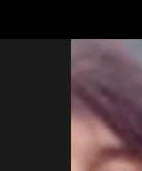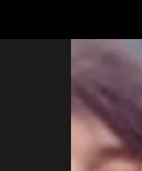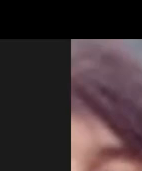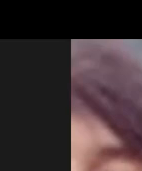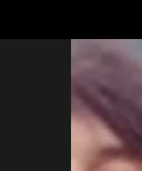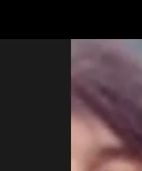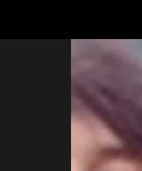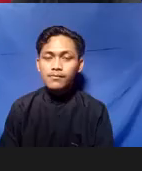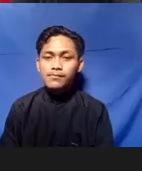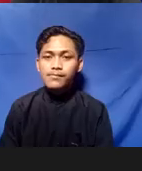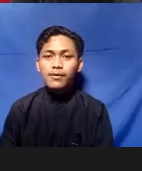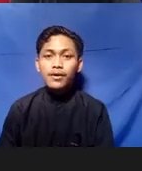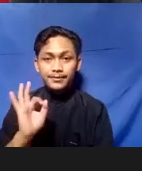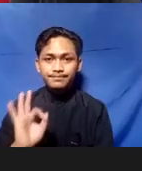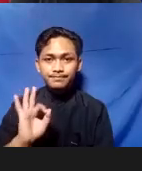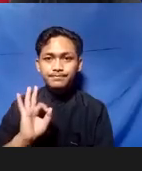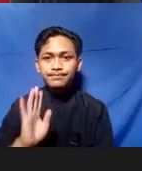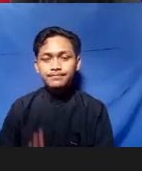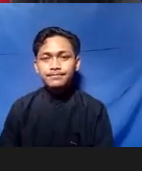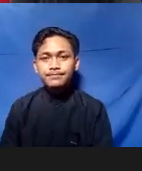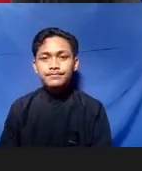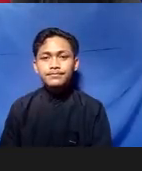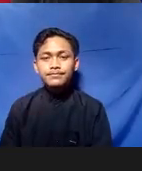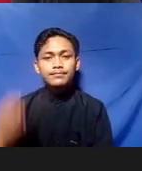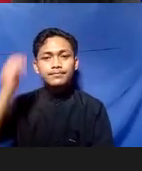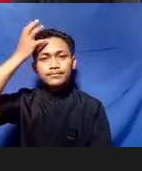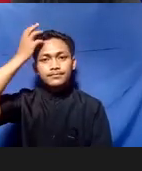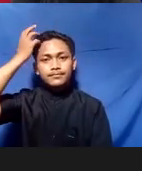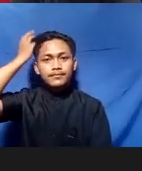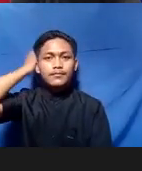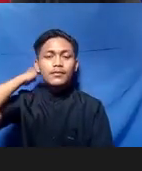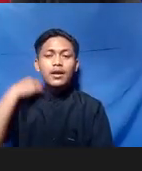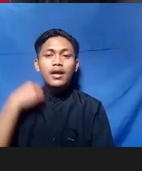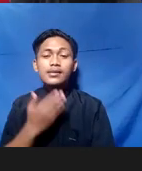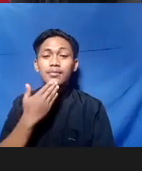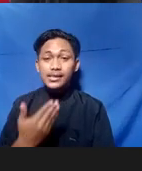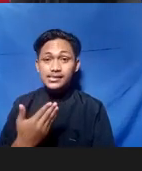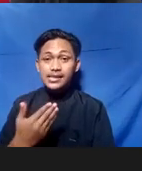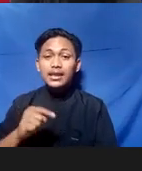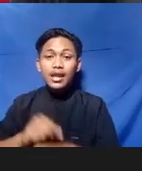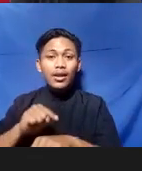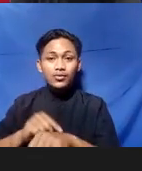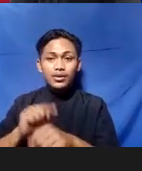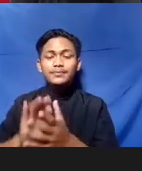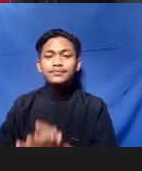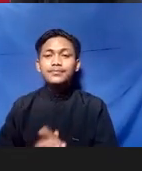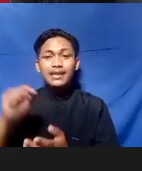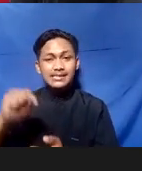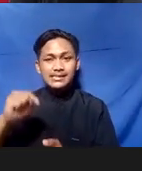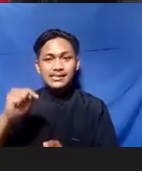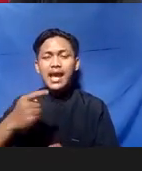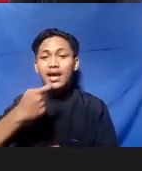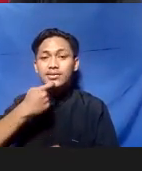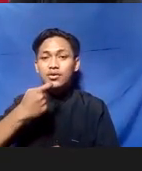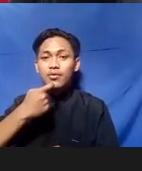terima kasih terima atas waktunya kembali ya di sini saya akan mencoba